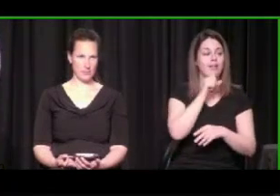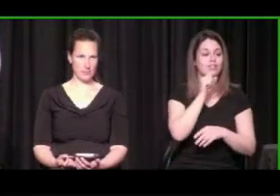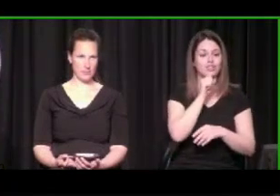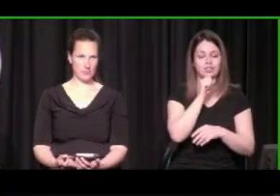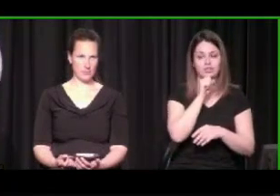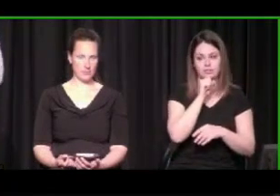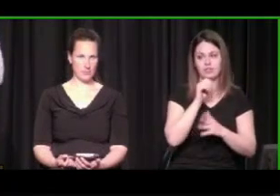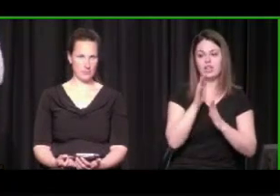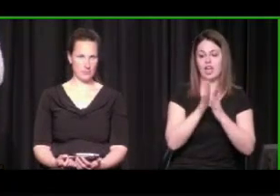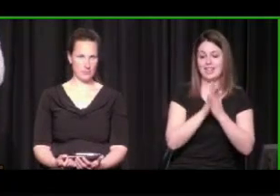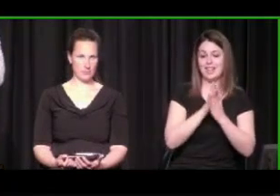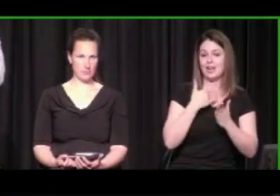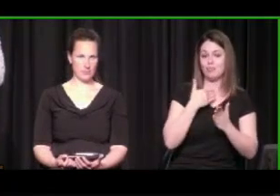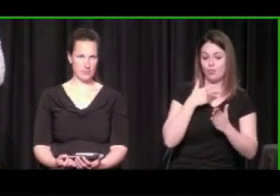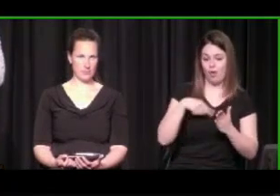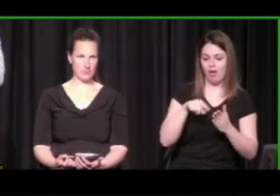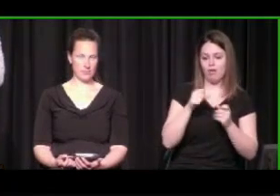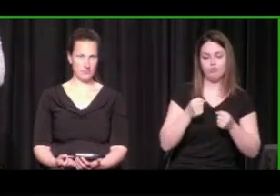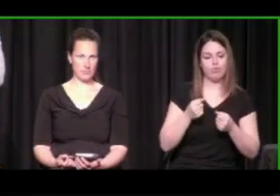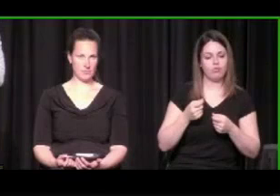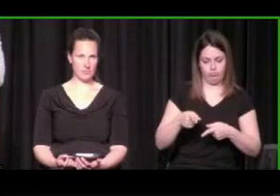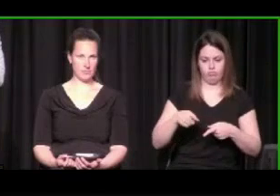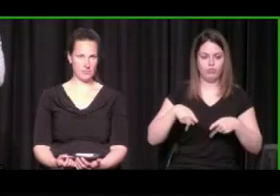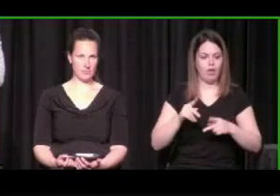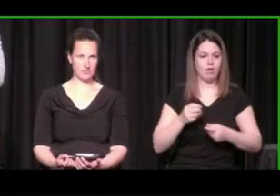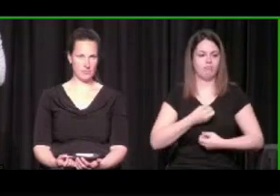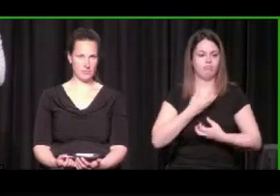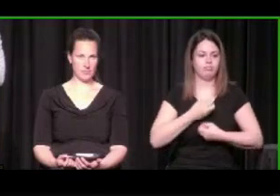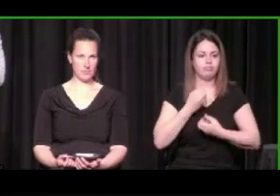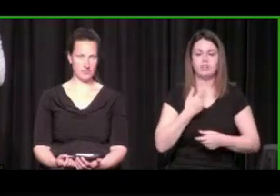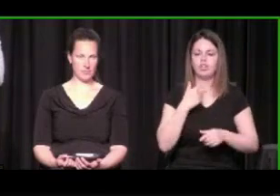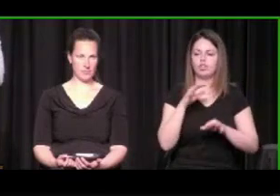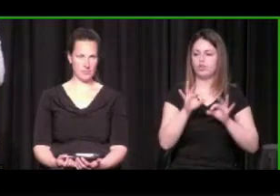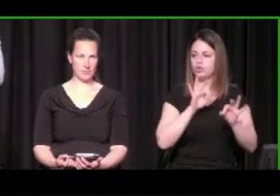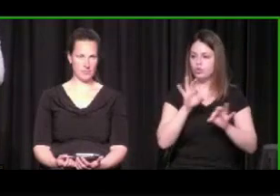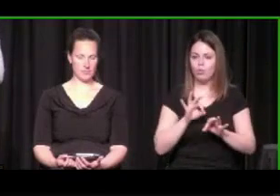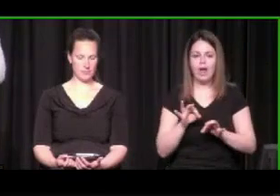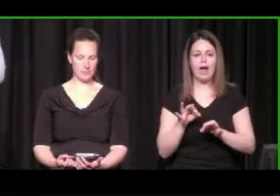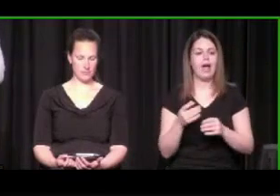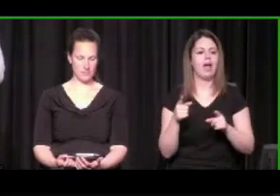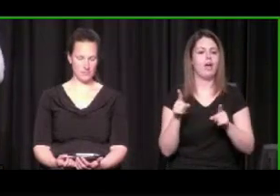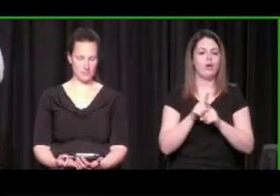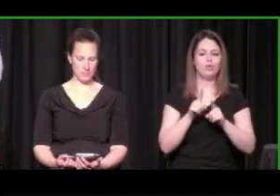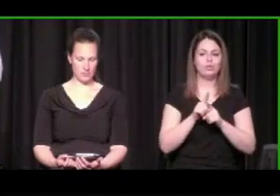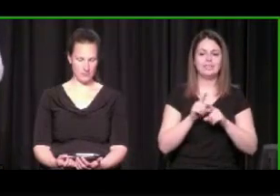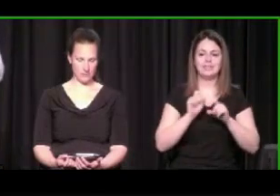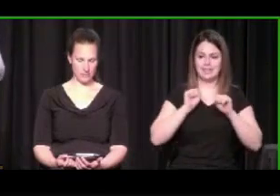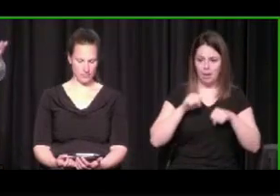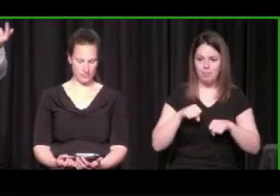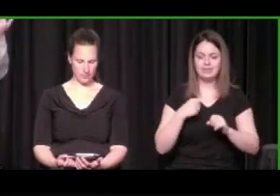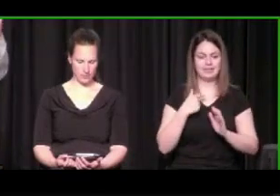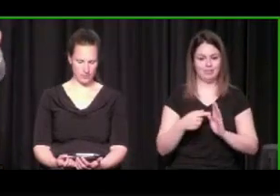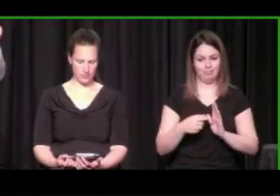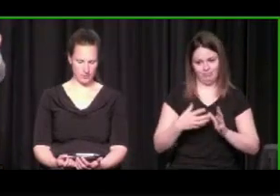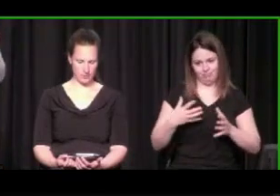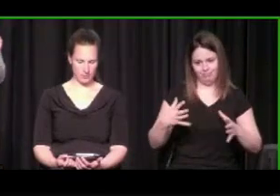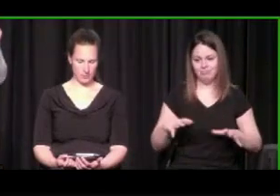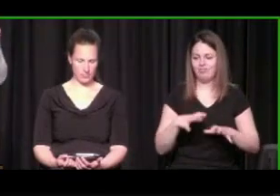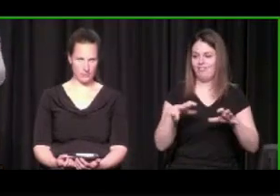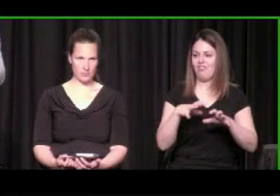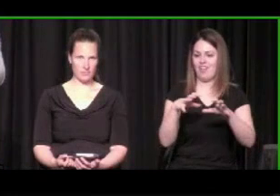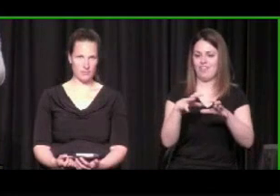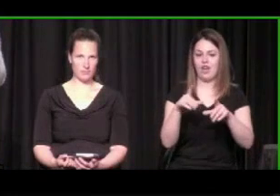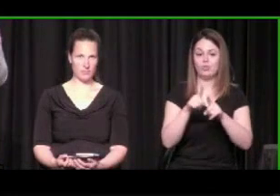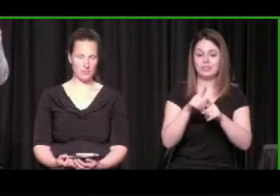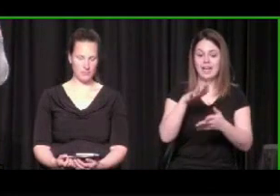sont intéressantes parce que là, elles peuvent permettre d'exprimer leurs choix, elles peuvent également mettre à profit un certain nombre de capacités, dans la mesure